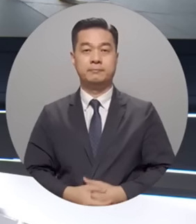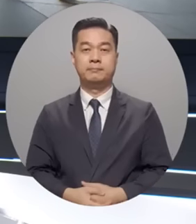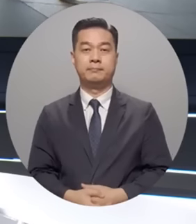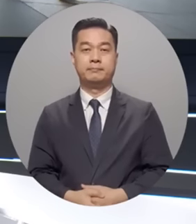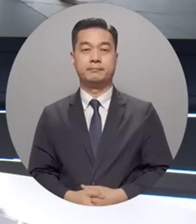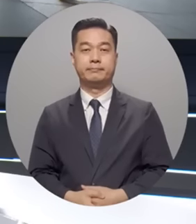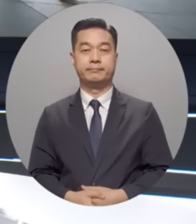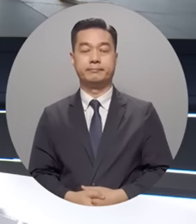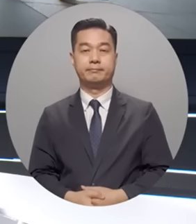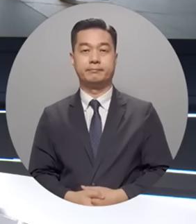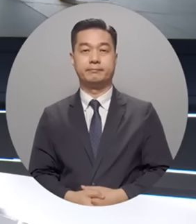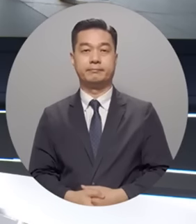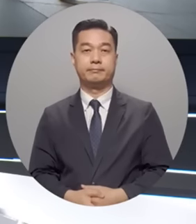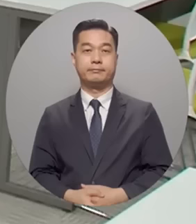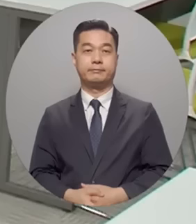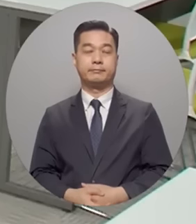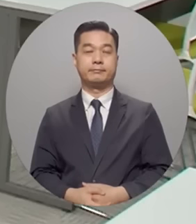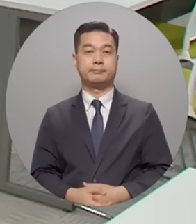기자입니다.